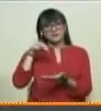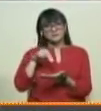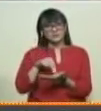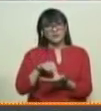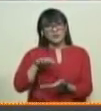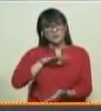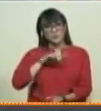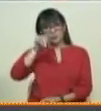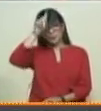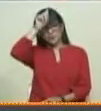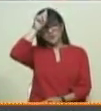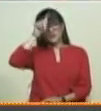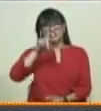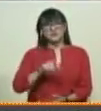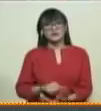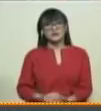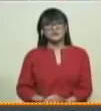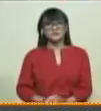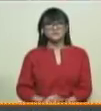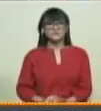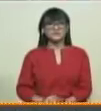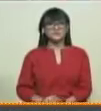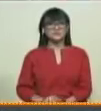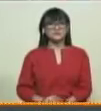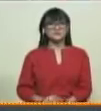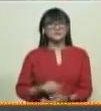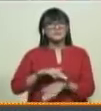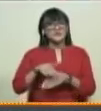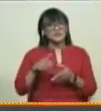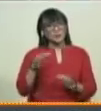y Pro de Justicia.